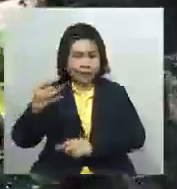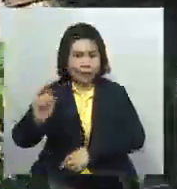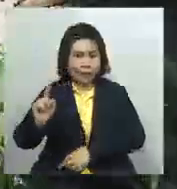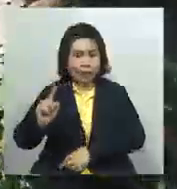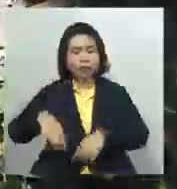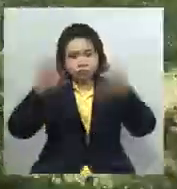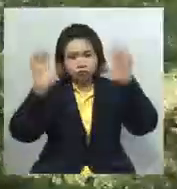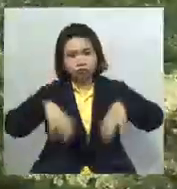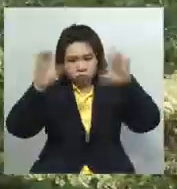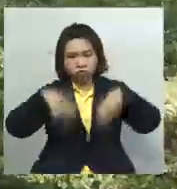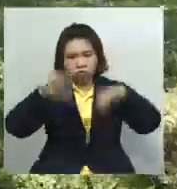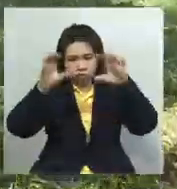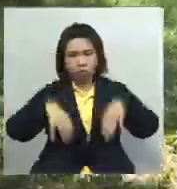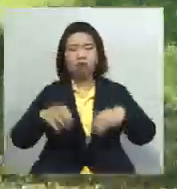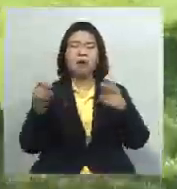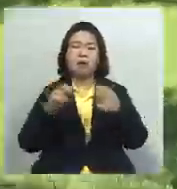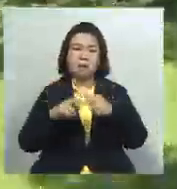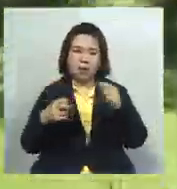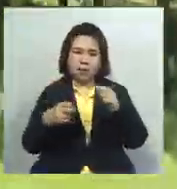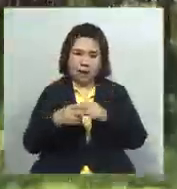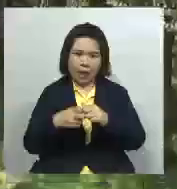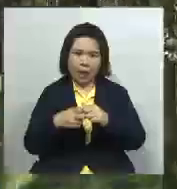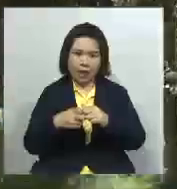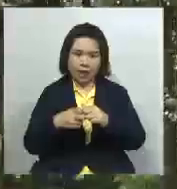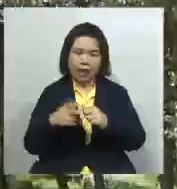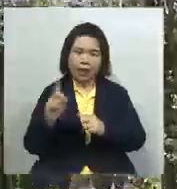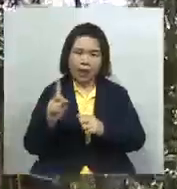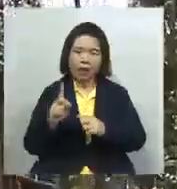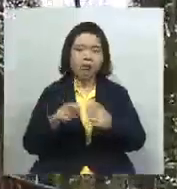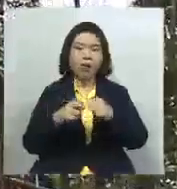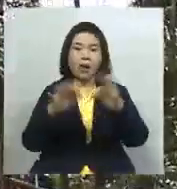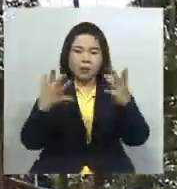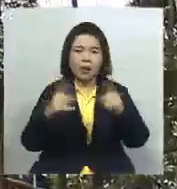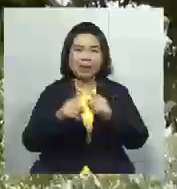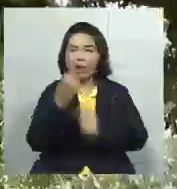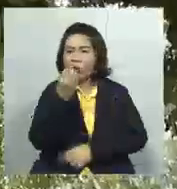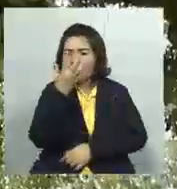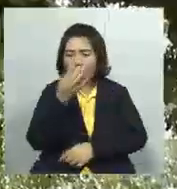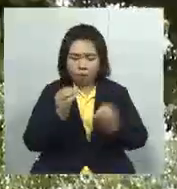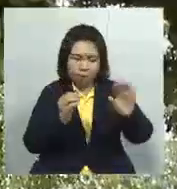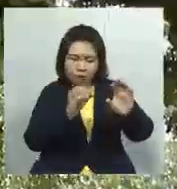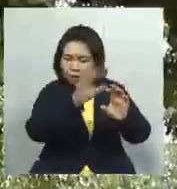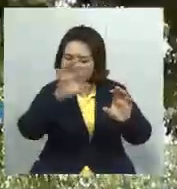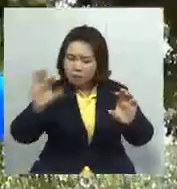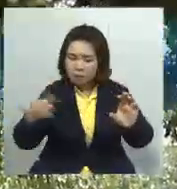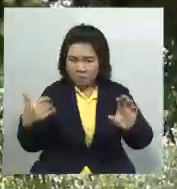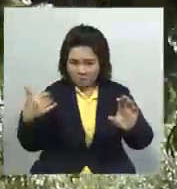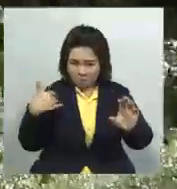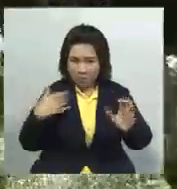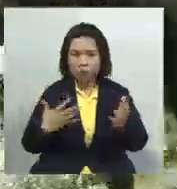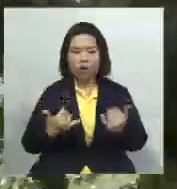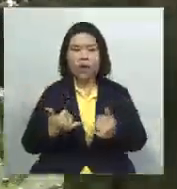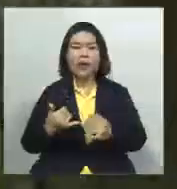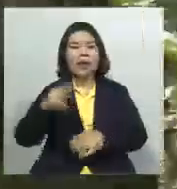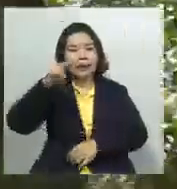ากฏว่ามีฝนตกลงมานะคะก็เลยทำให้ผลทุเรียนตอนนี้ออกดอกมากยิ่งขึ้นแล้วนอกจากนี้เกษตรกรก็มีการติดตั้งระบบ